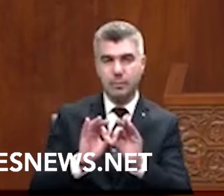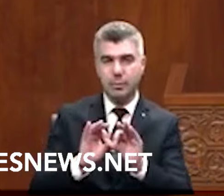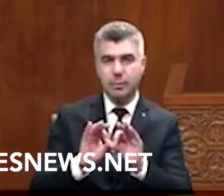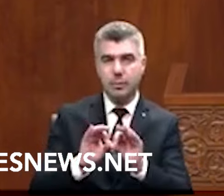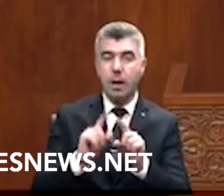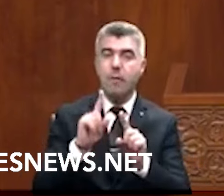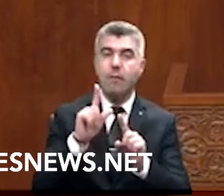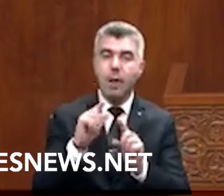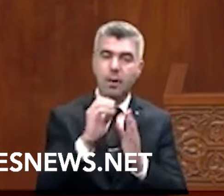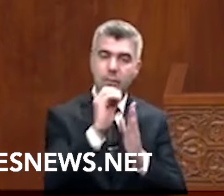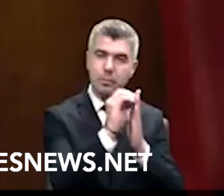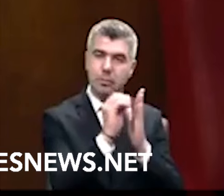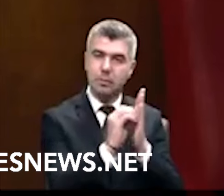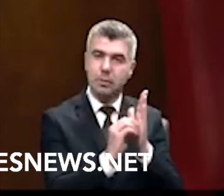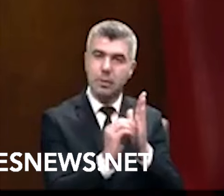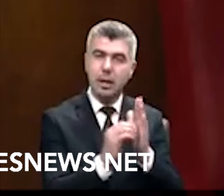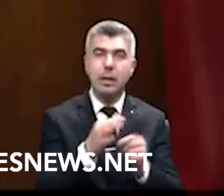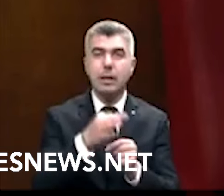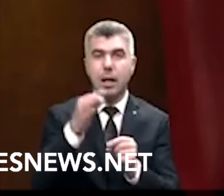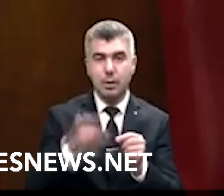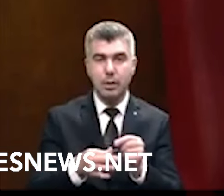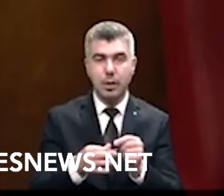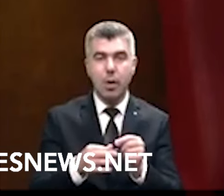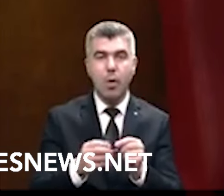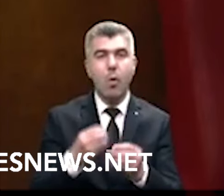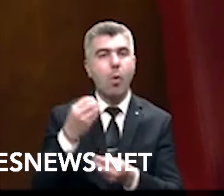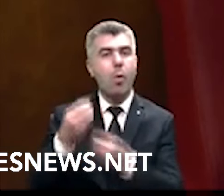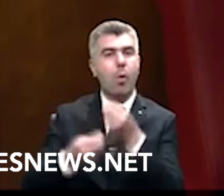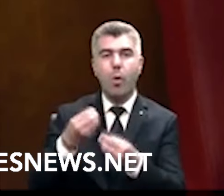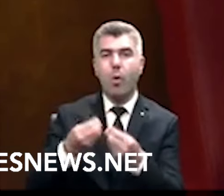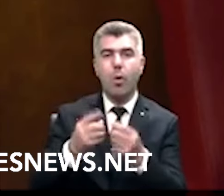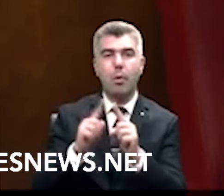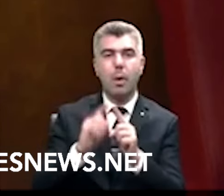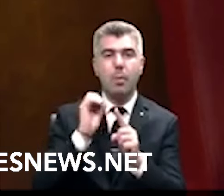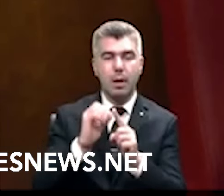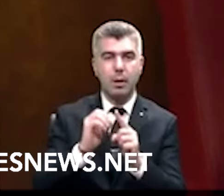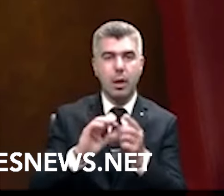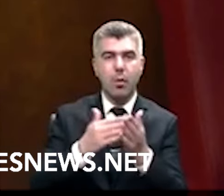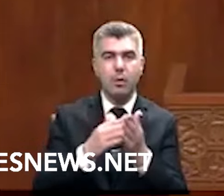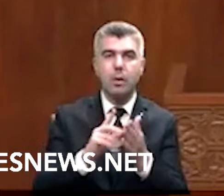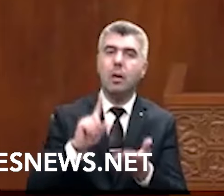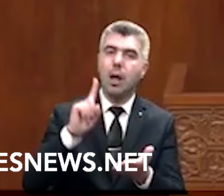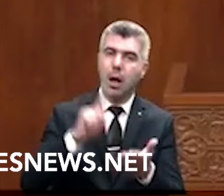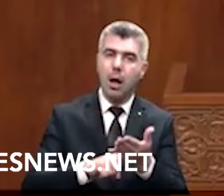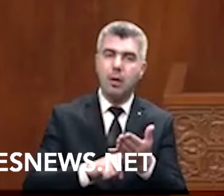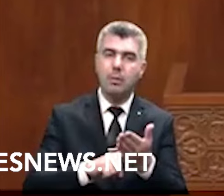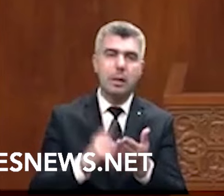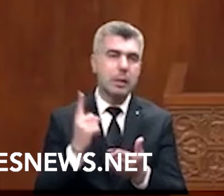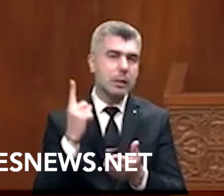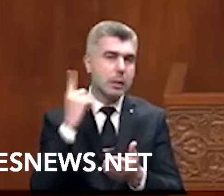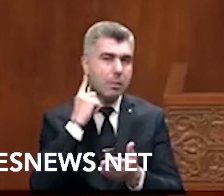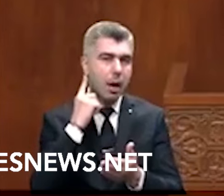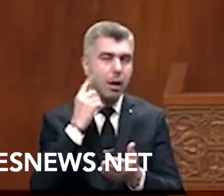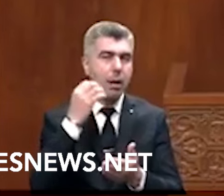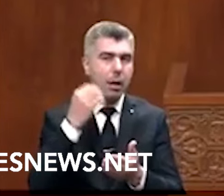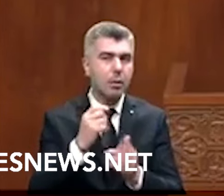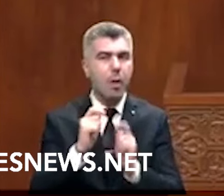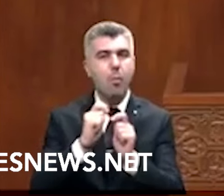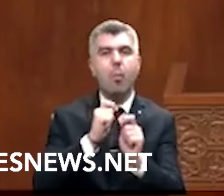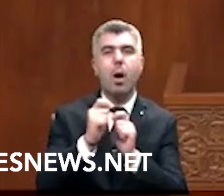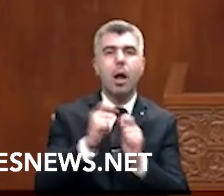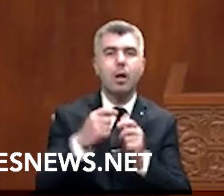بمضمون النتائج او في نوع المقاربه المتبعه والمتاهه على الانصات والاستماع